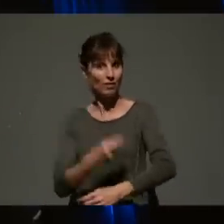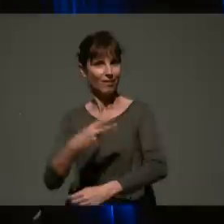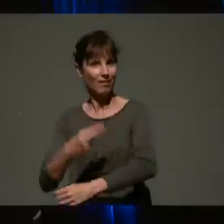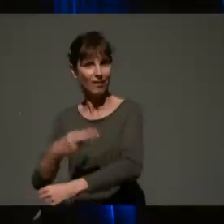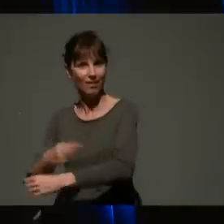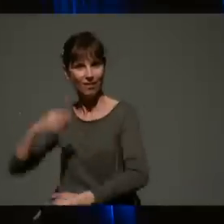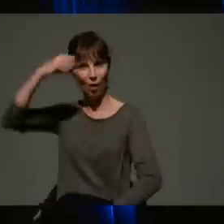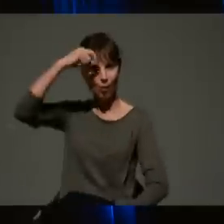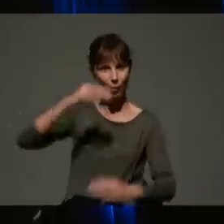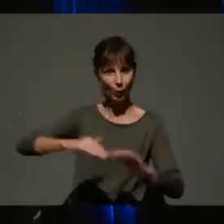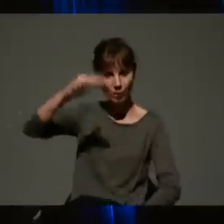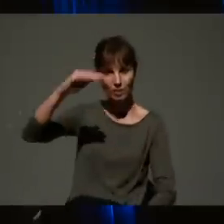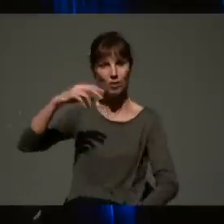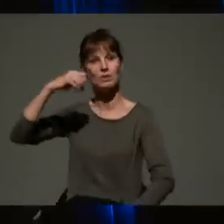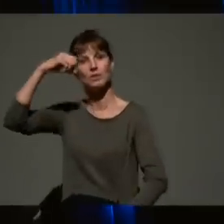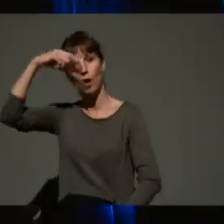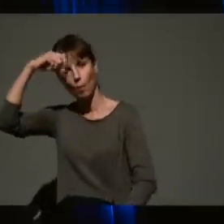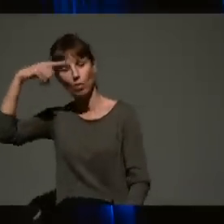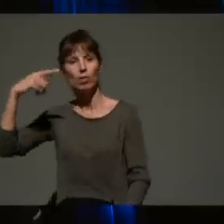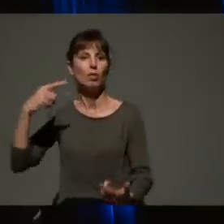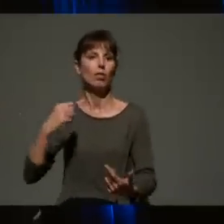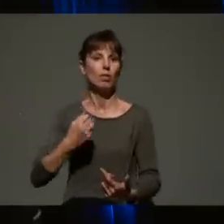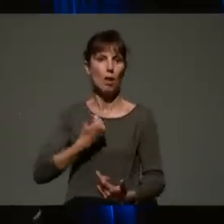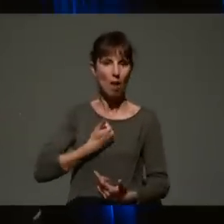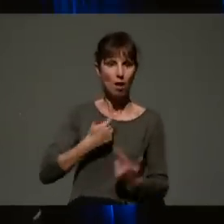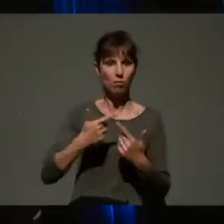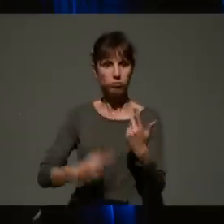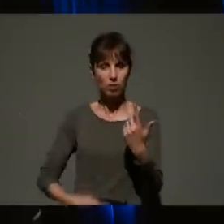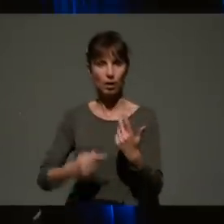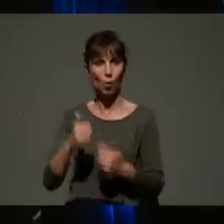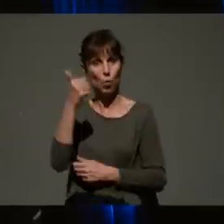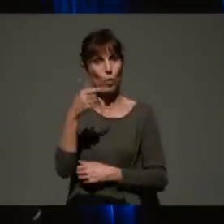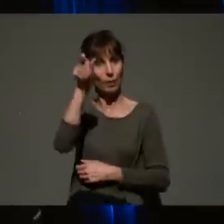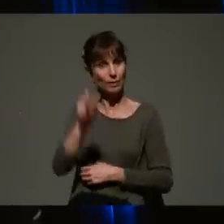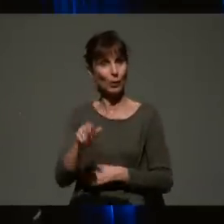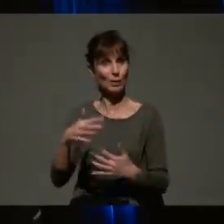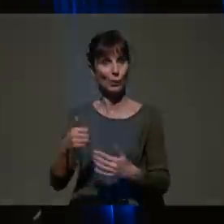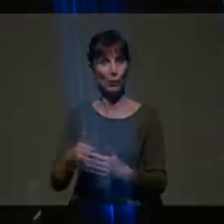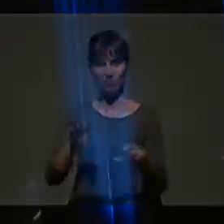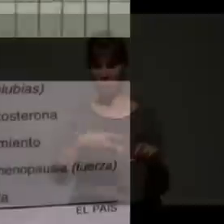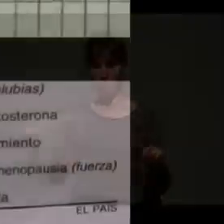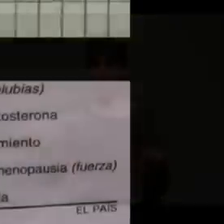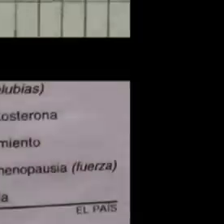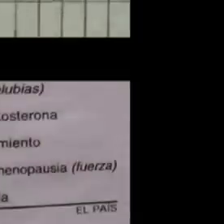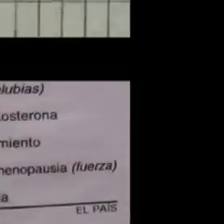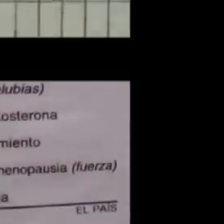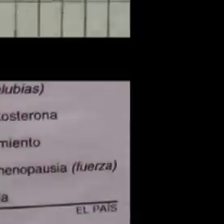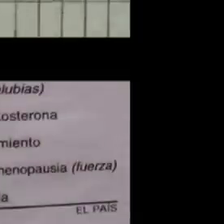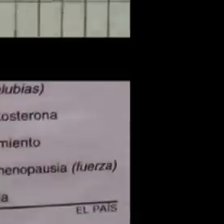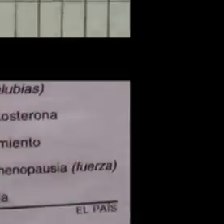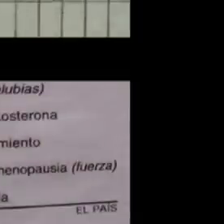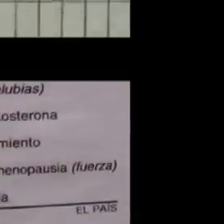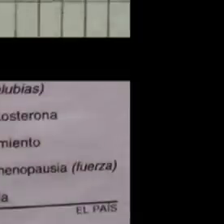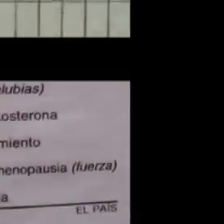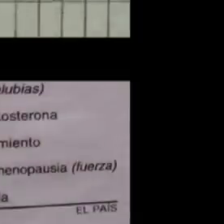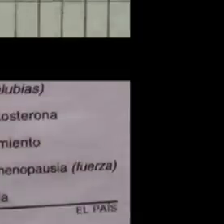de croissance, on injecte des hormones mâles. Vous voyez ce que ça représente pour un seul cycliste ? Et ils vous disent qu'ils n'ont rien vu et rien